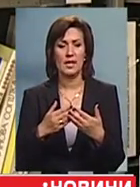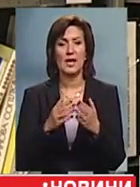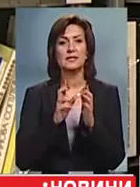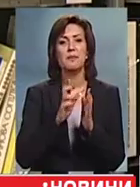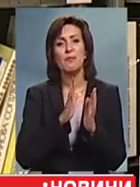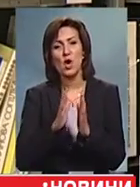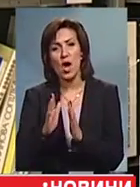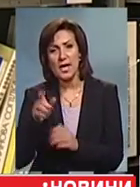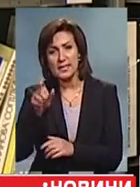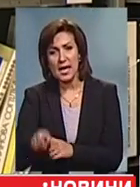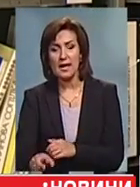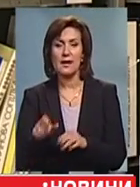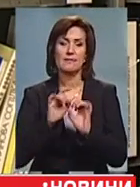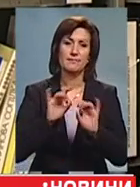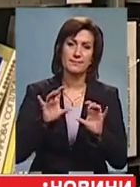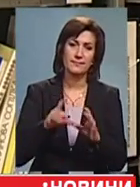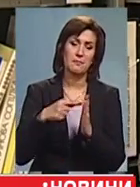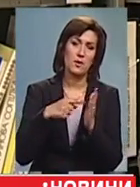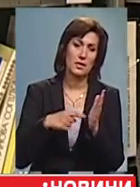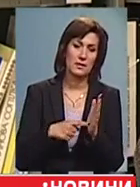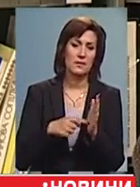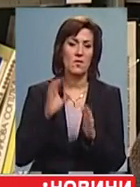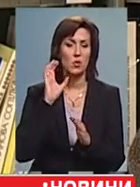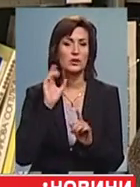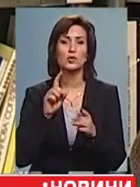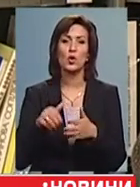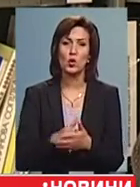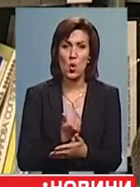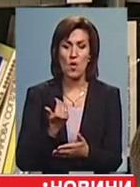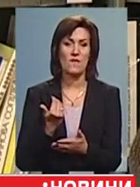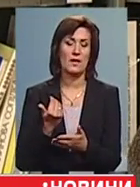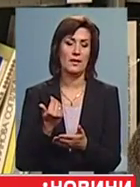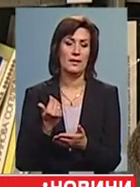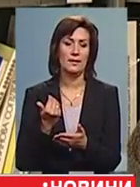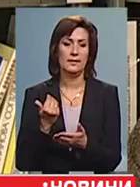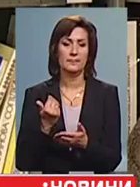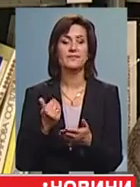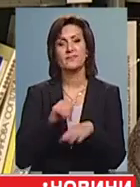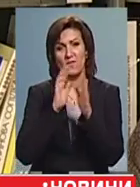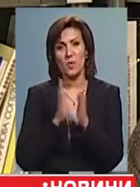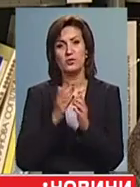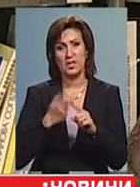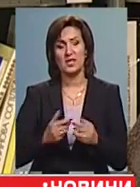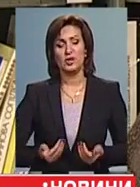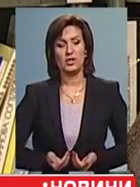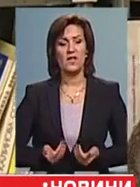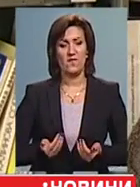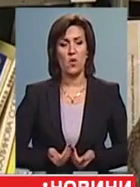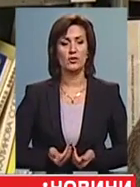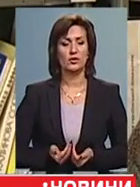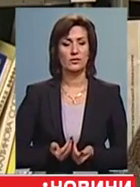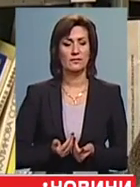бібліотекарем, поділитися може, висказати своє мнення, услышати щось нове. І взагалі, це живеш, як